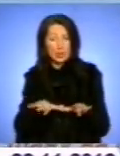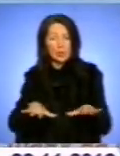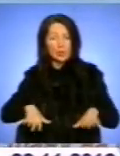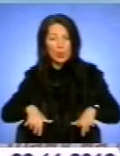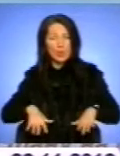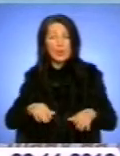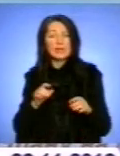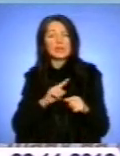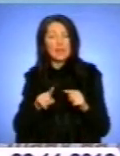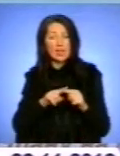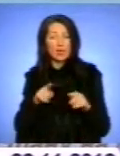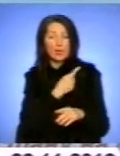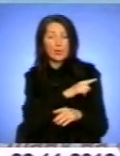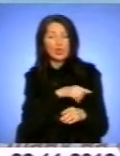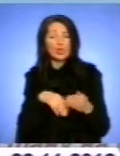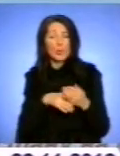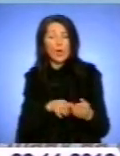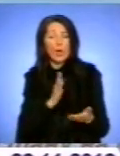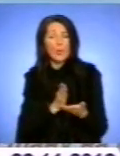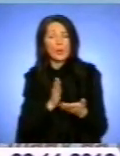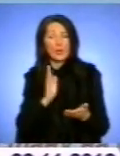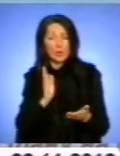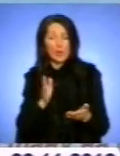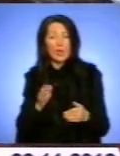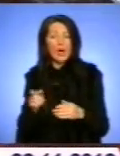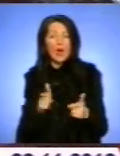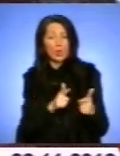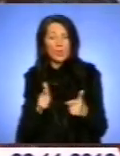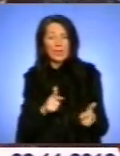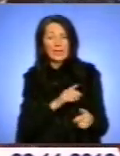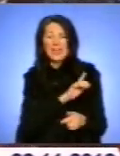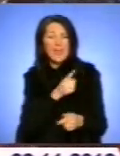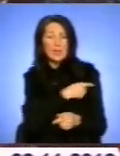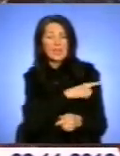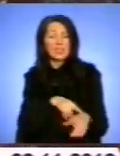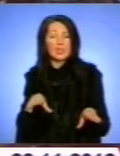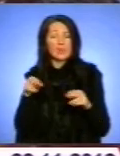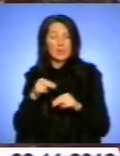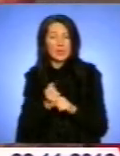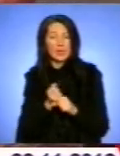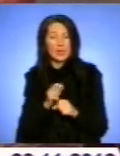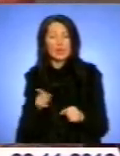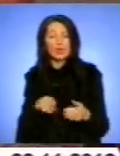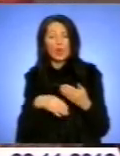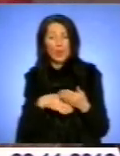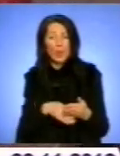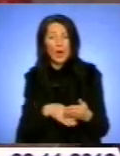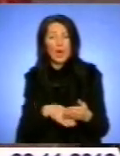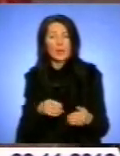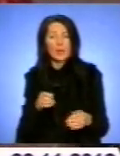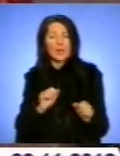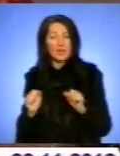матимуть дозвіл готувати немедичних працівників з домедичної допомоги, насамперед співробітників органів внутрішніх справ. Керівництво управління